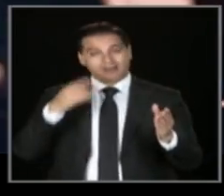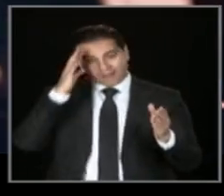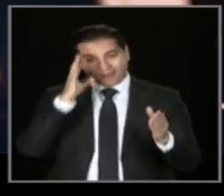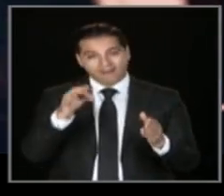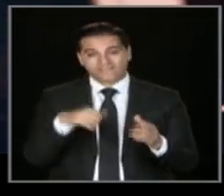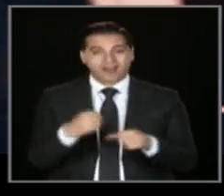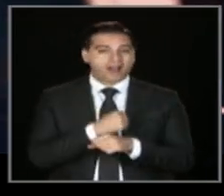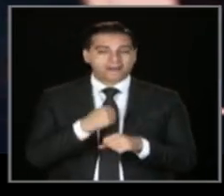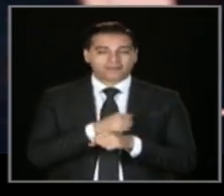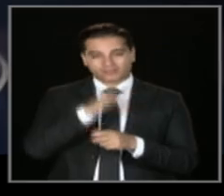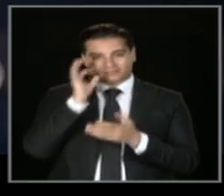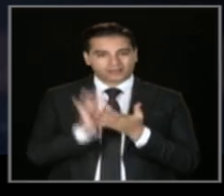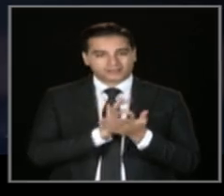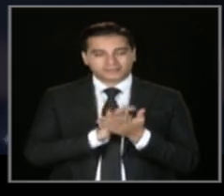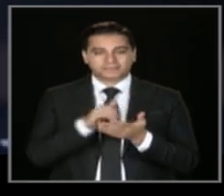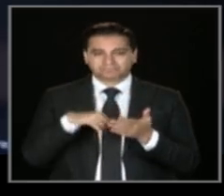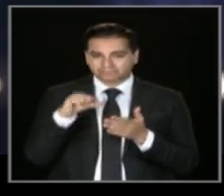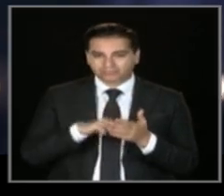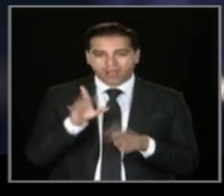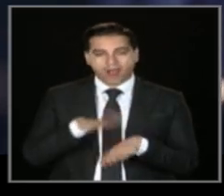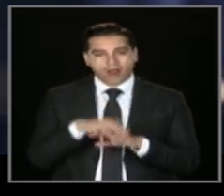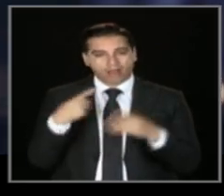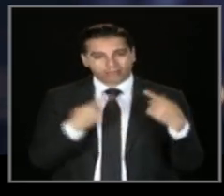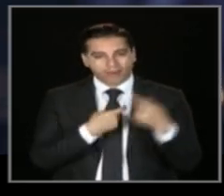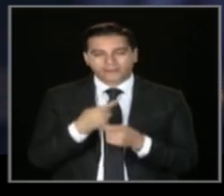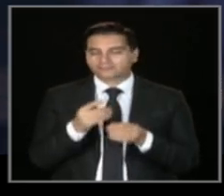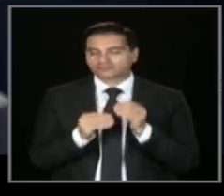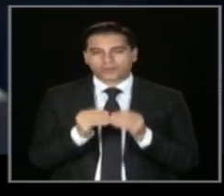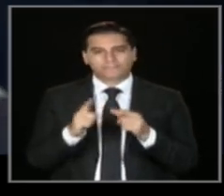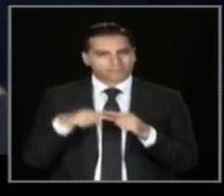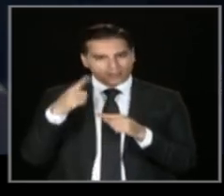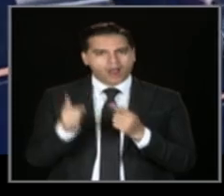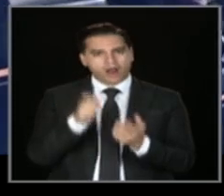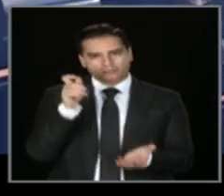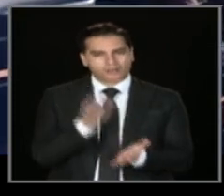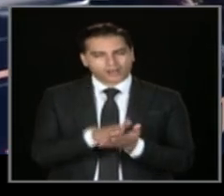عمل اللي عليه، صارت ضربات الجزاء مش معناها ان احنا خسرنا الماتش، وان شاء الله نقدر نعوض في عجلة الحظ.